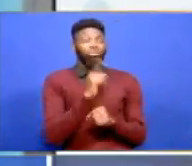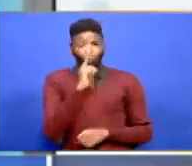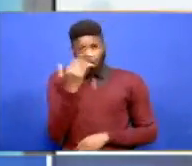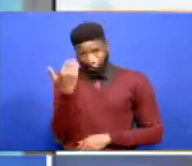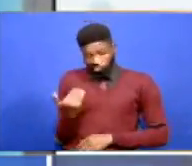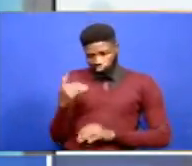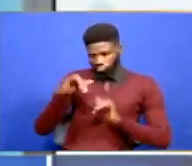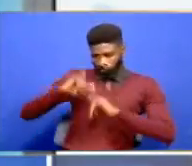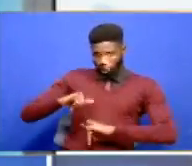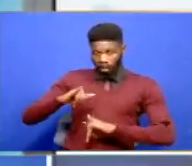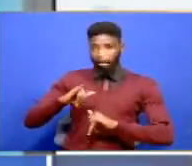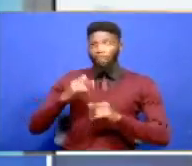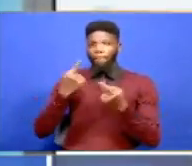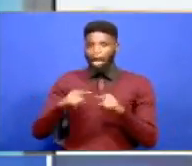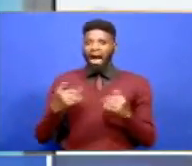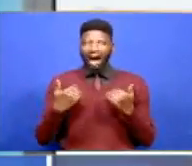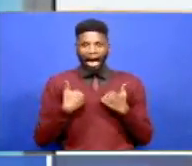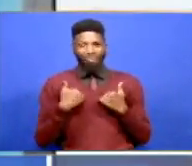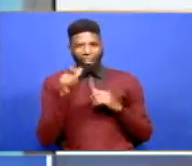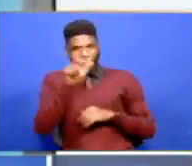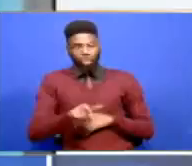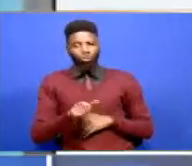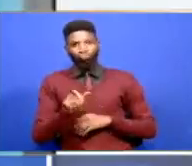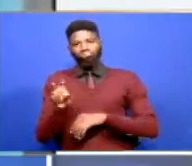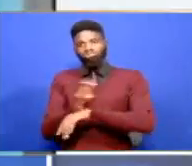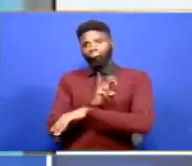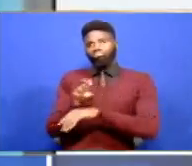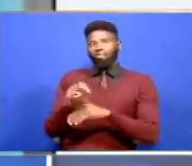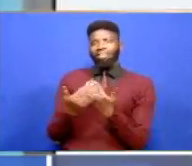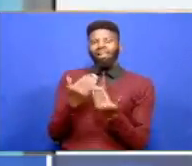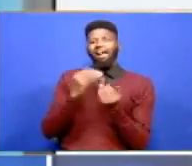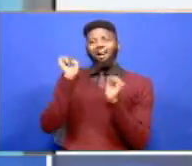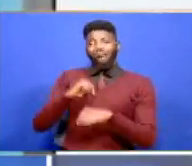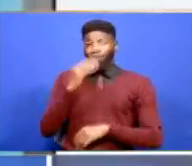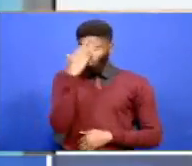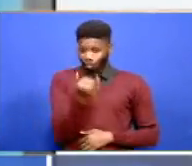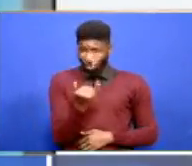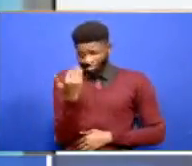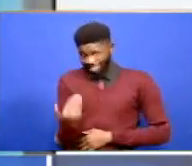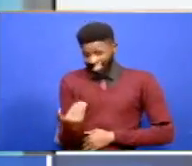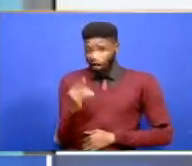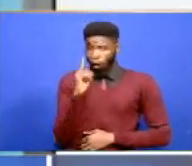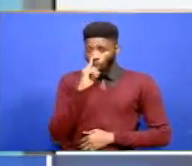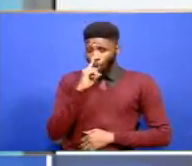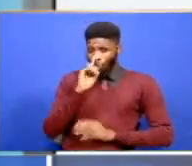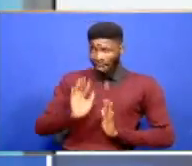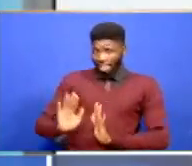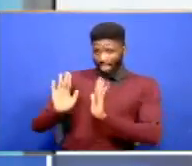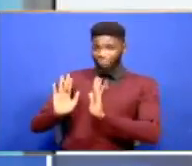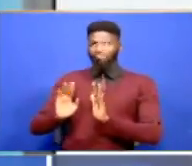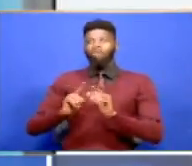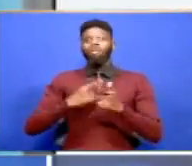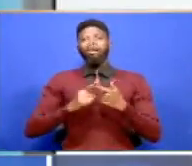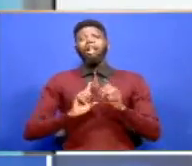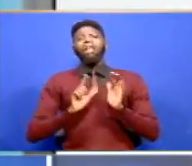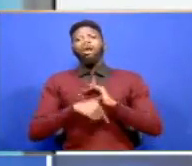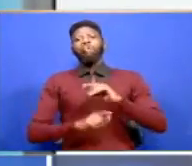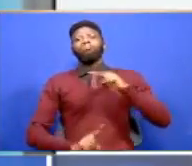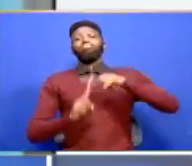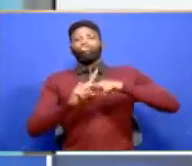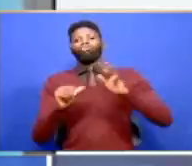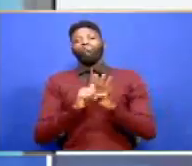na mtu ambaye anaweza muangalia, kwa sababu watoto unaweza wacha nyumbani alafu madhara ingine itokee, kwa